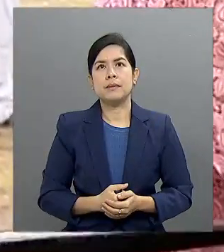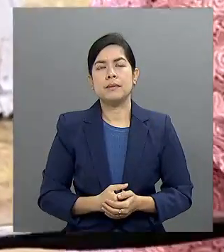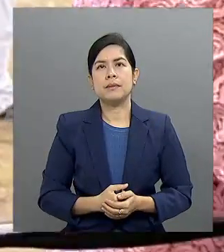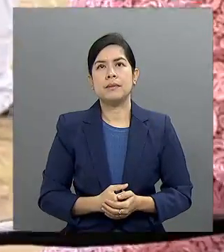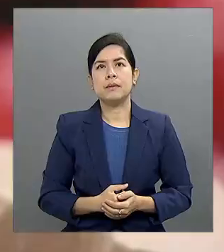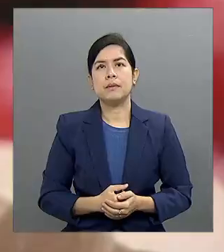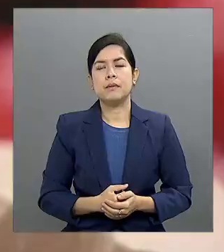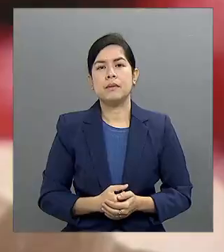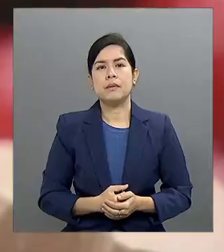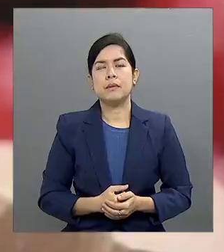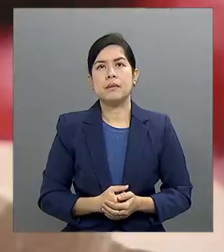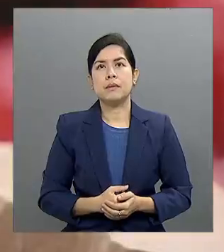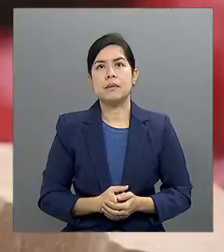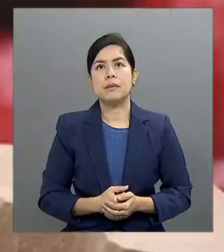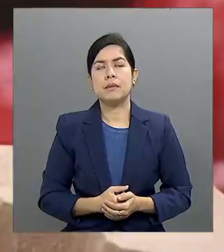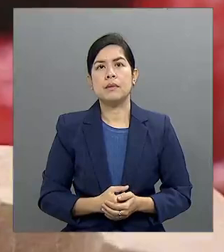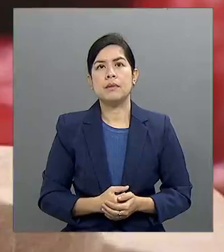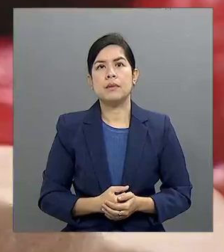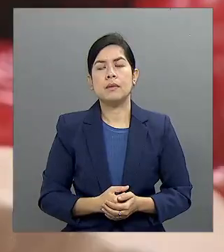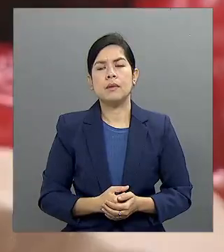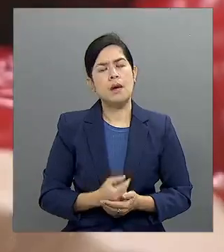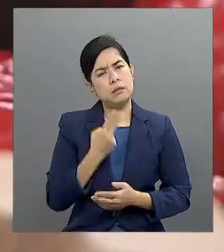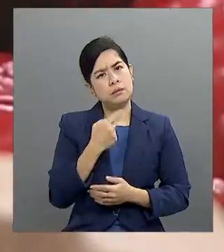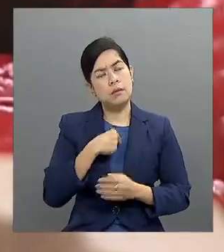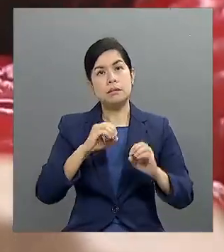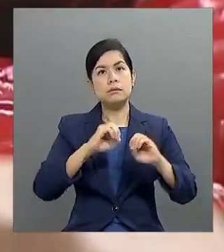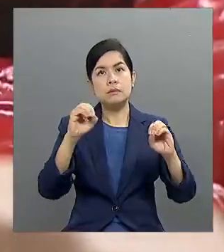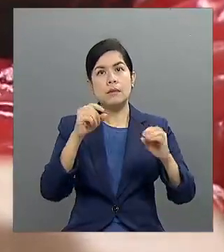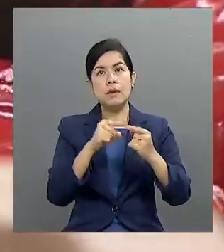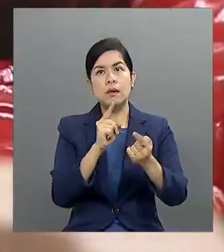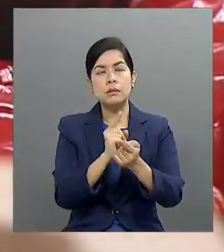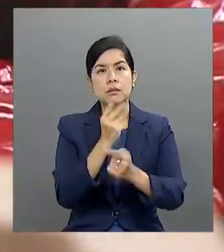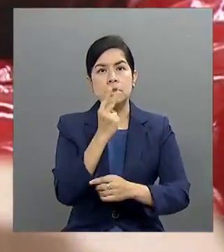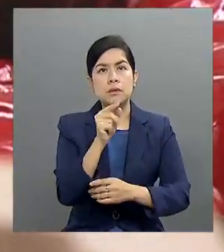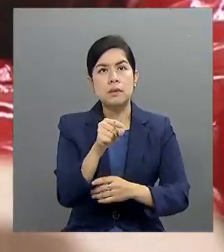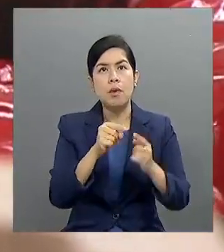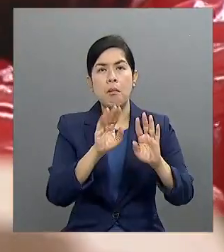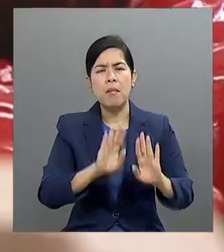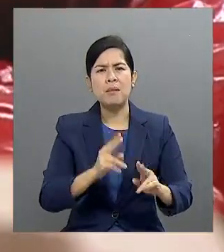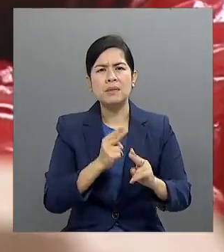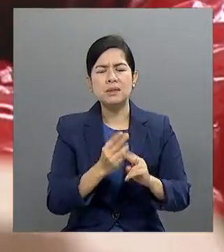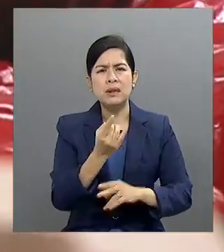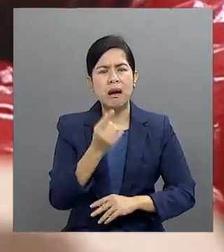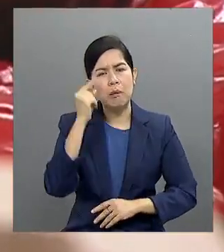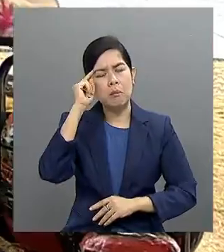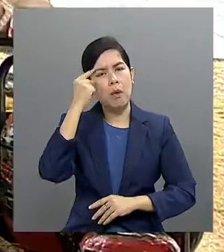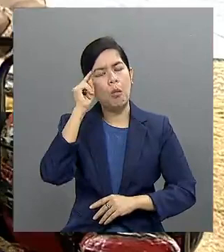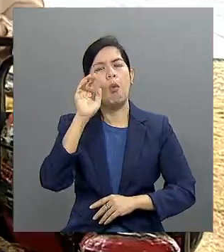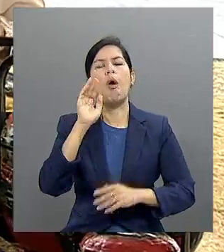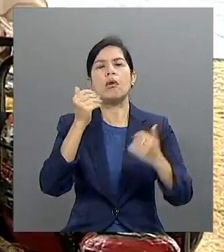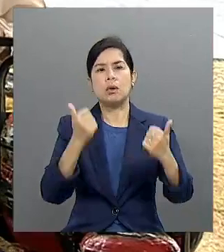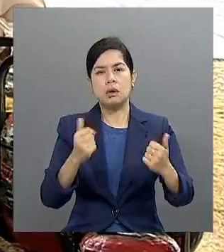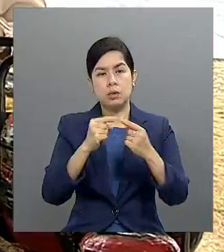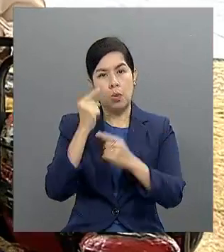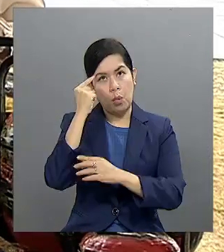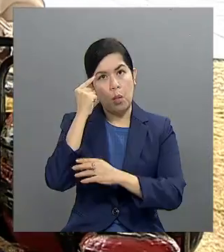มเพิ่งเคยเห็นนะพี่ยุ้ยคุณผู้ชมหลายๆคนเนี่ยอาจจะเคยเห็นแต่ไม่รู้ว่ามันเรียกว่าอะไรไงอันนี้รู้ความหมายแล้วที่สำคัญเนี่ยเขาก็มีหลายแม่พิมพ์หล